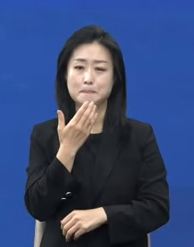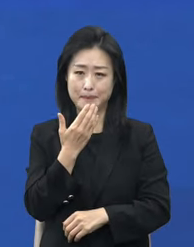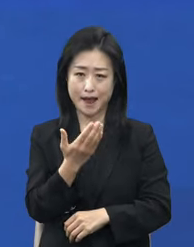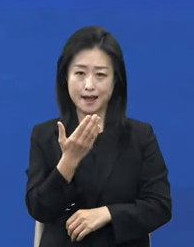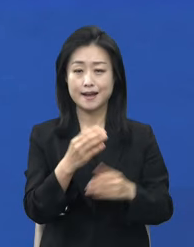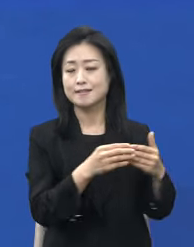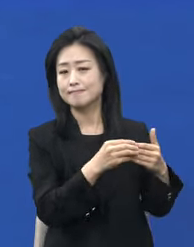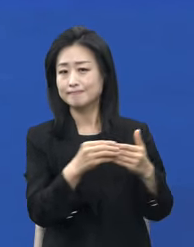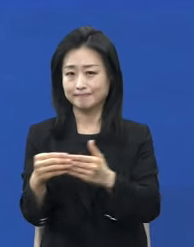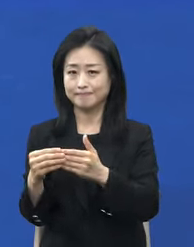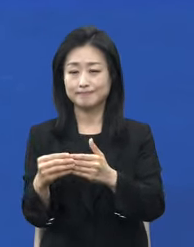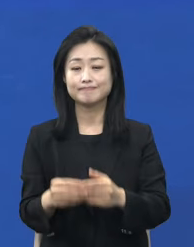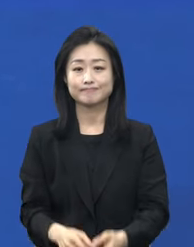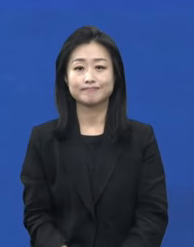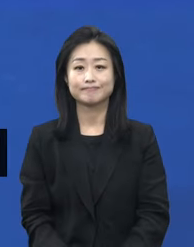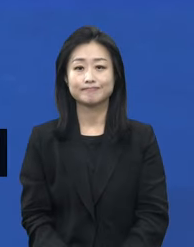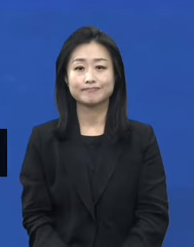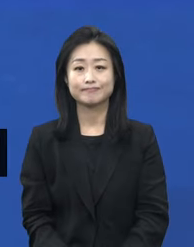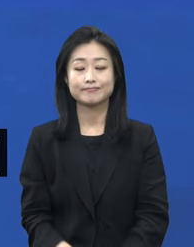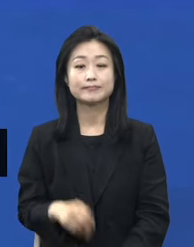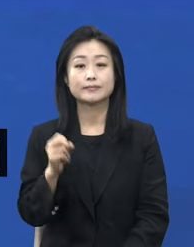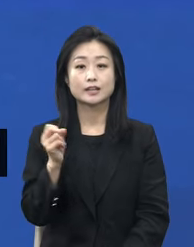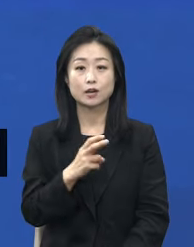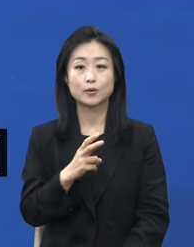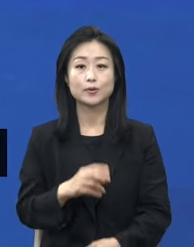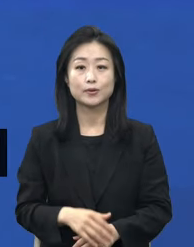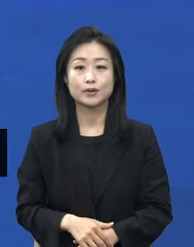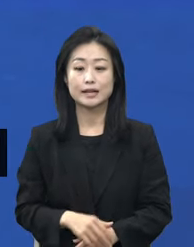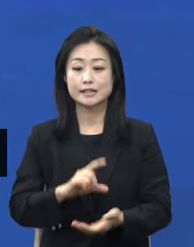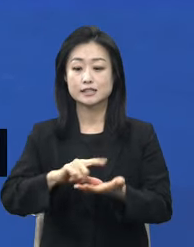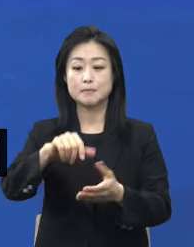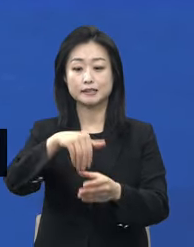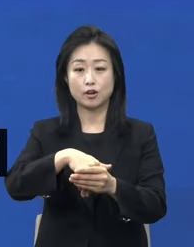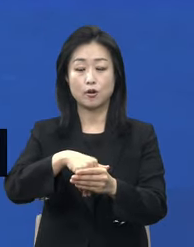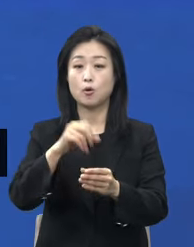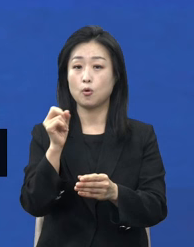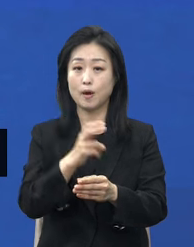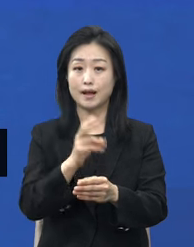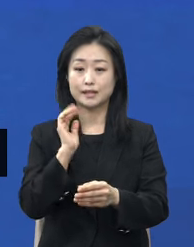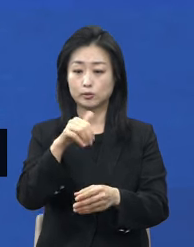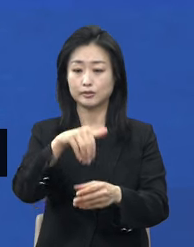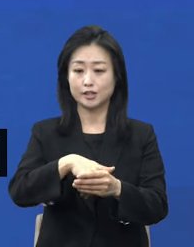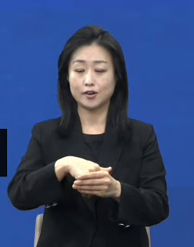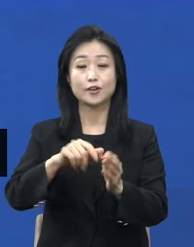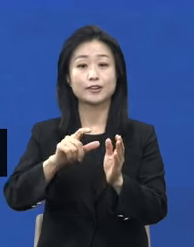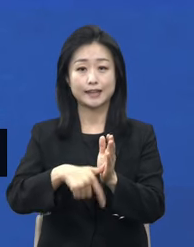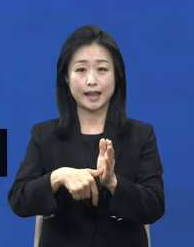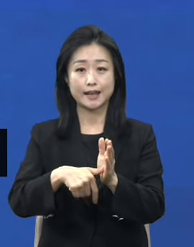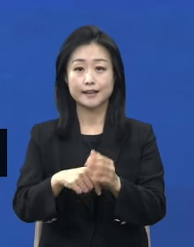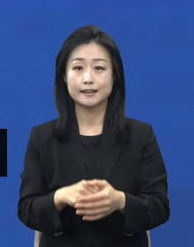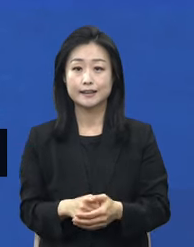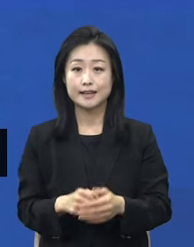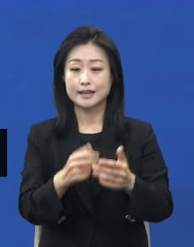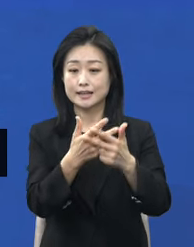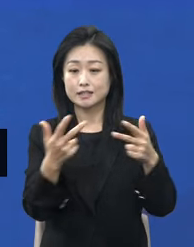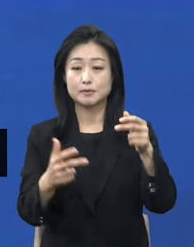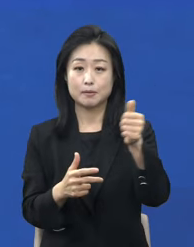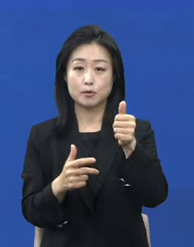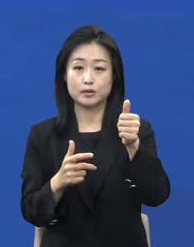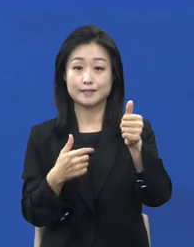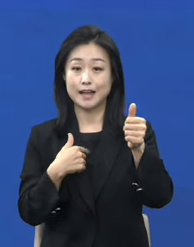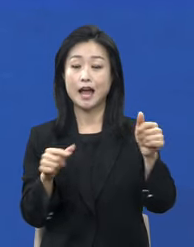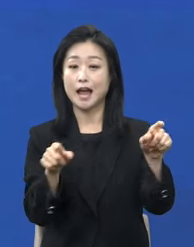데 앞장서겠습니다. 또한 다가오는 지방선거와 대선에서 이재명 대표님과